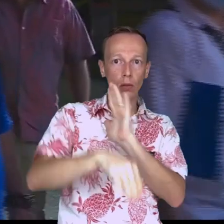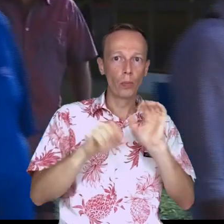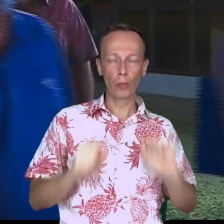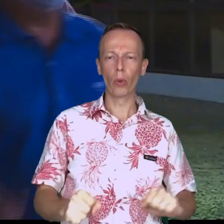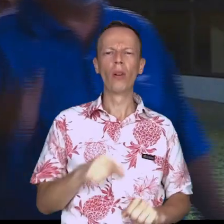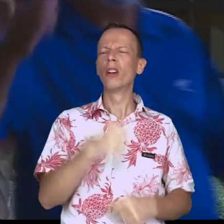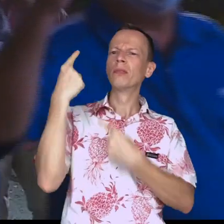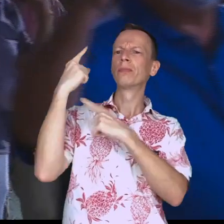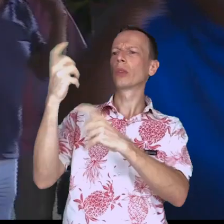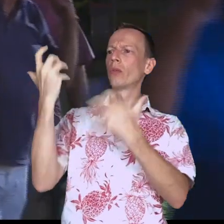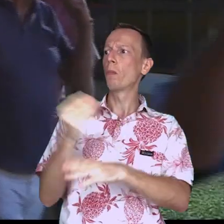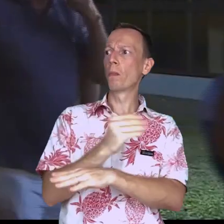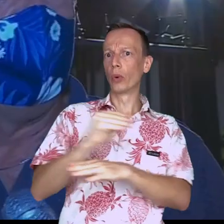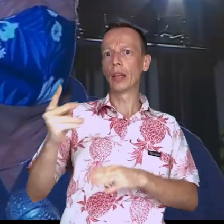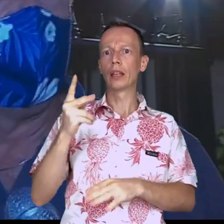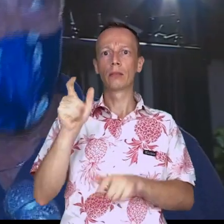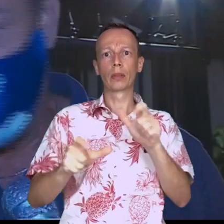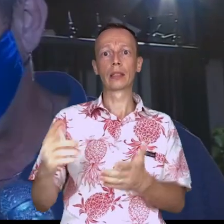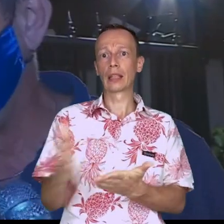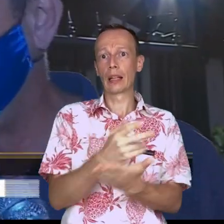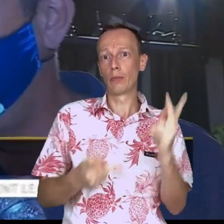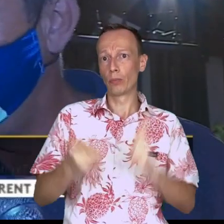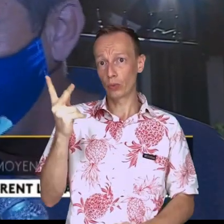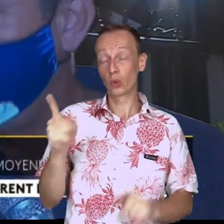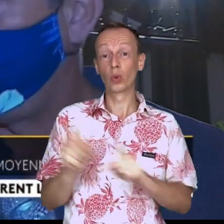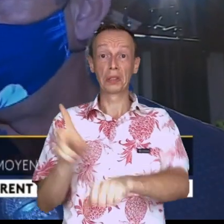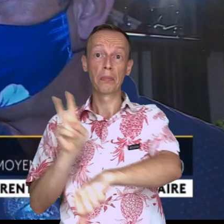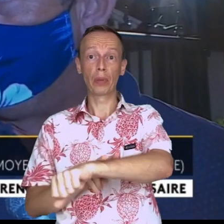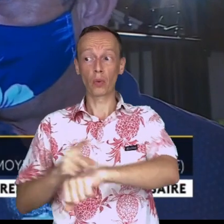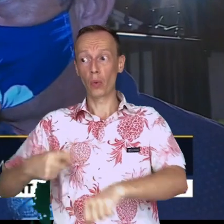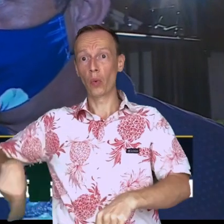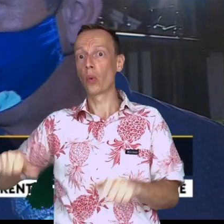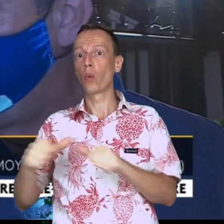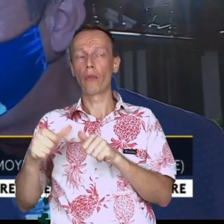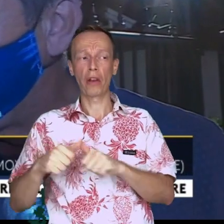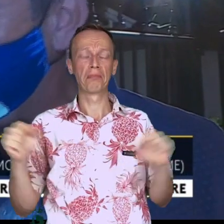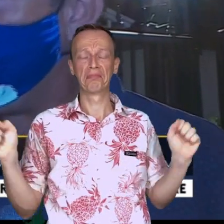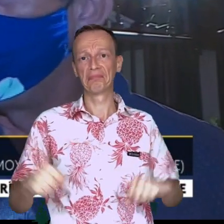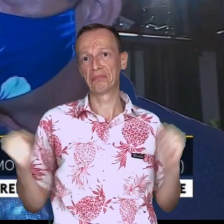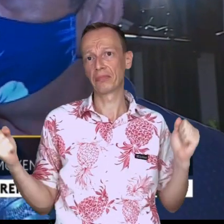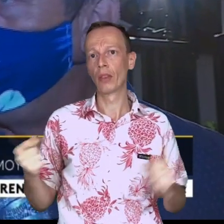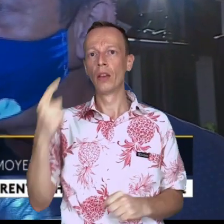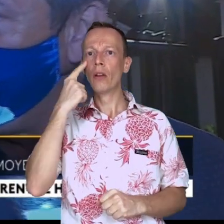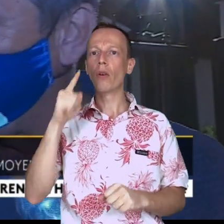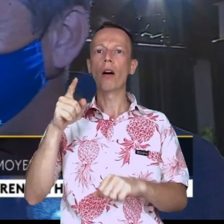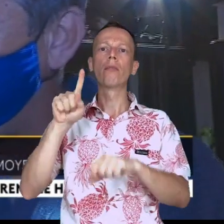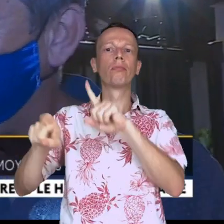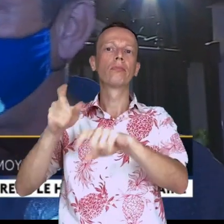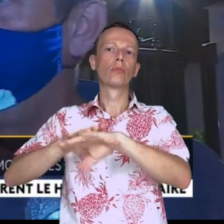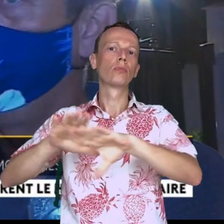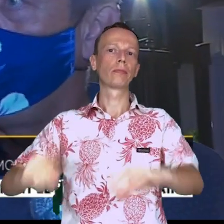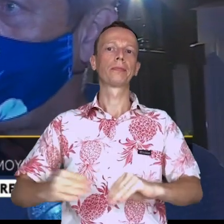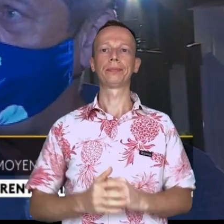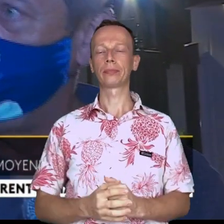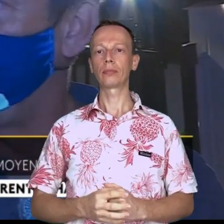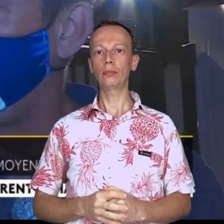Damour. Il faut c'est comprendre que plus le nombre de cas va augmenter, plus il va y avoir de tests,